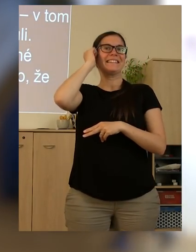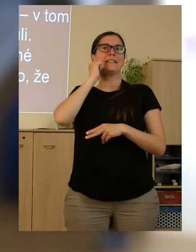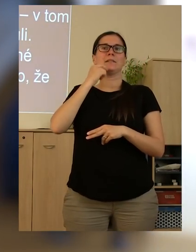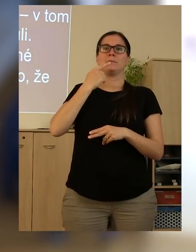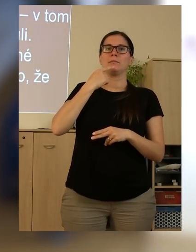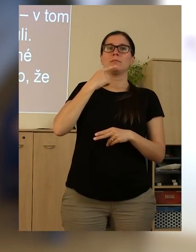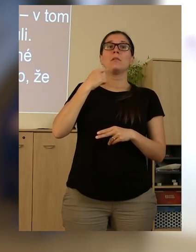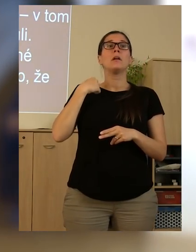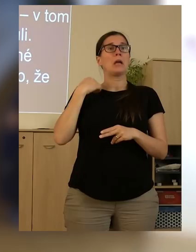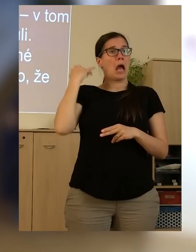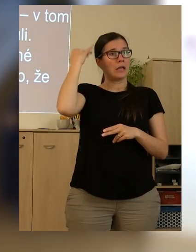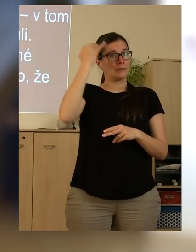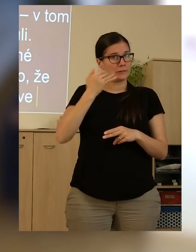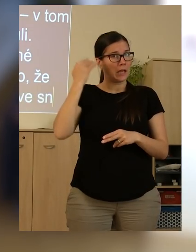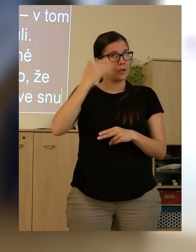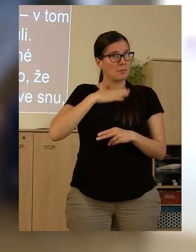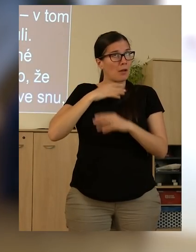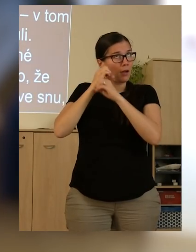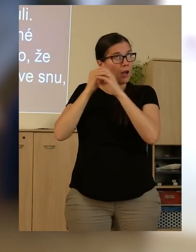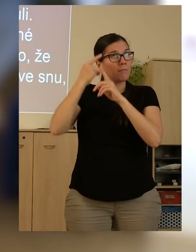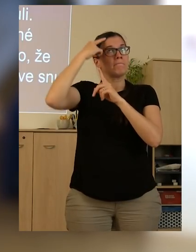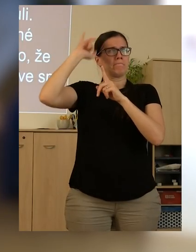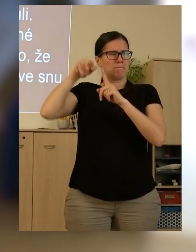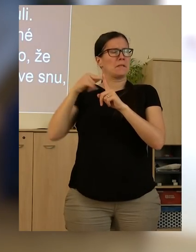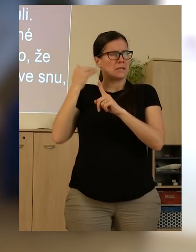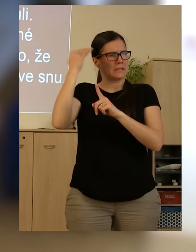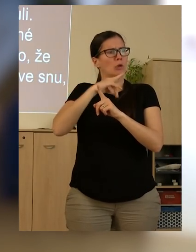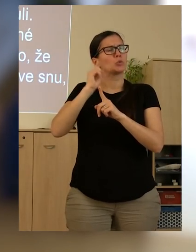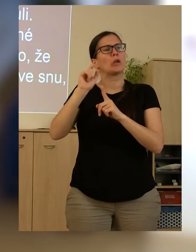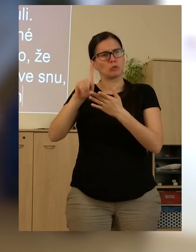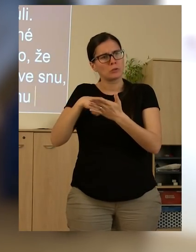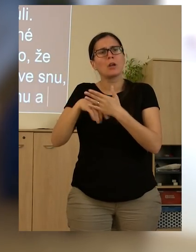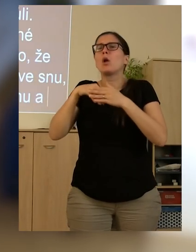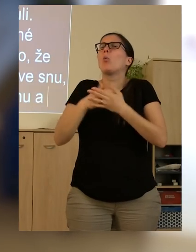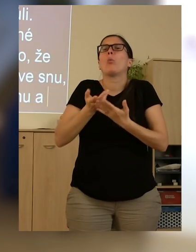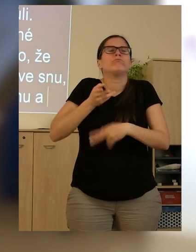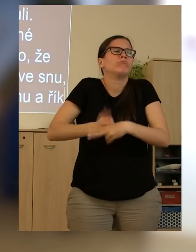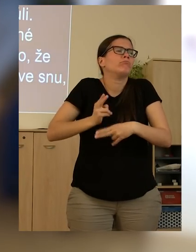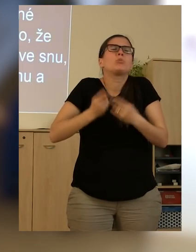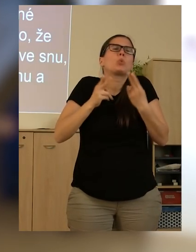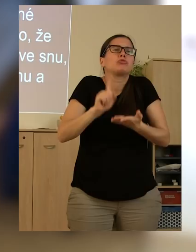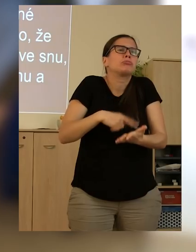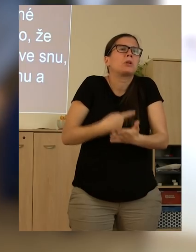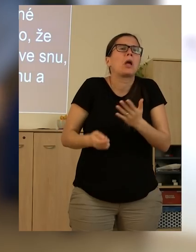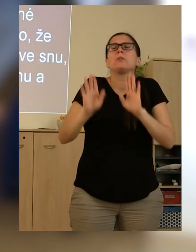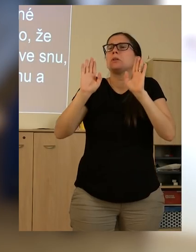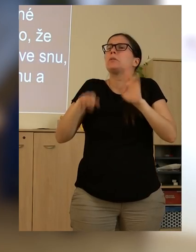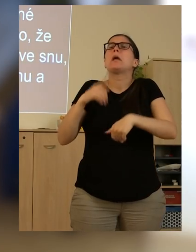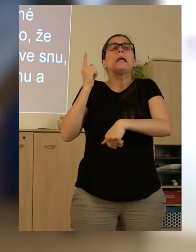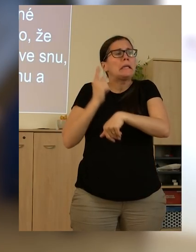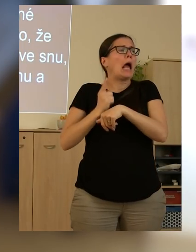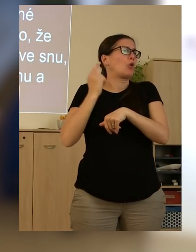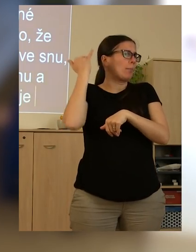jsem ve snu, uvědomím si, že jsem ve snu, a vlastně si říkám, že o nic nejde. Že je to jenom sen.